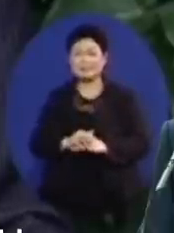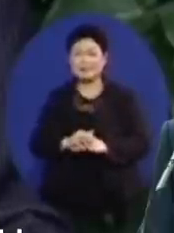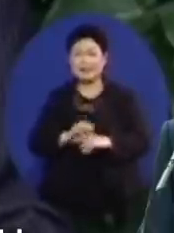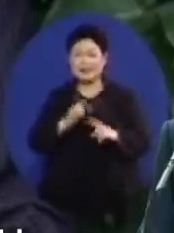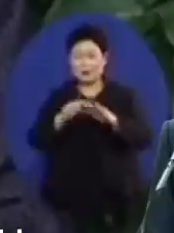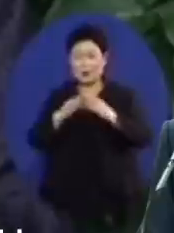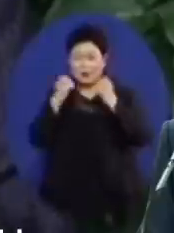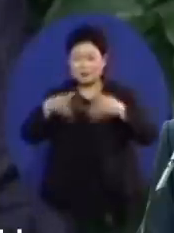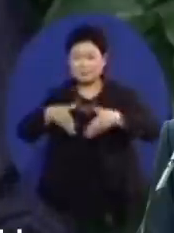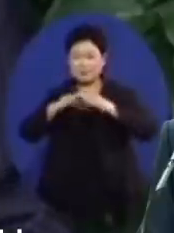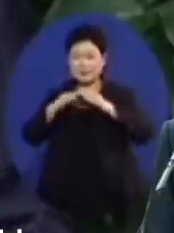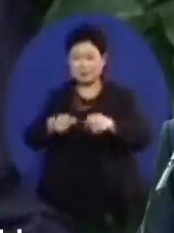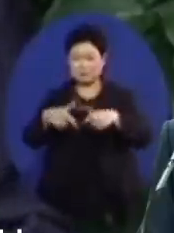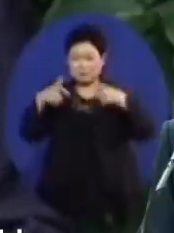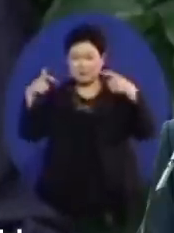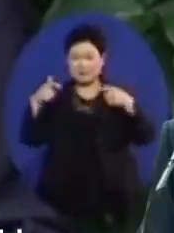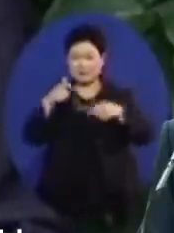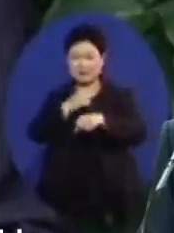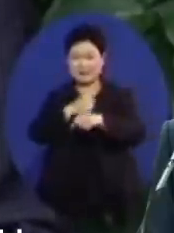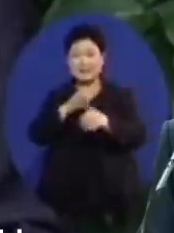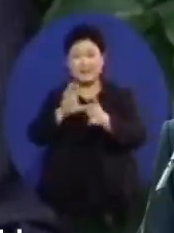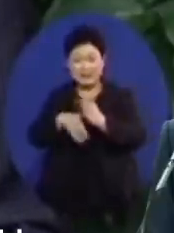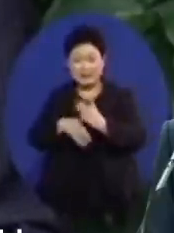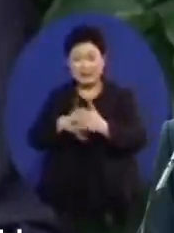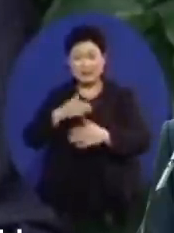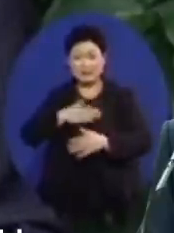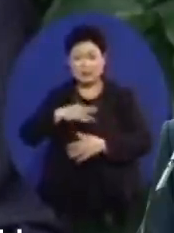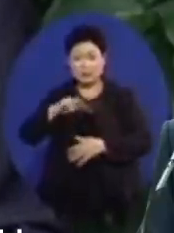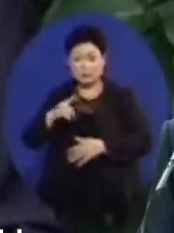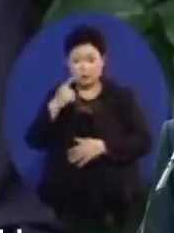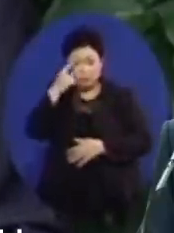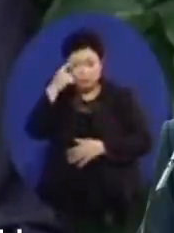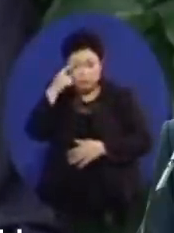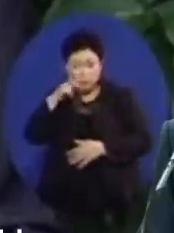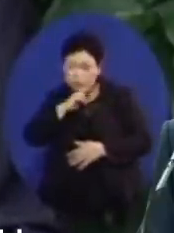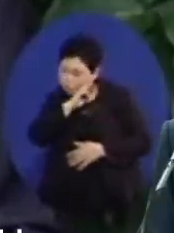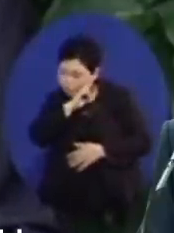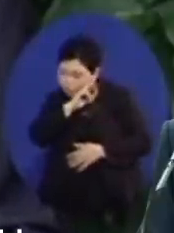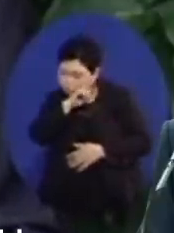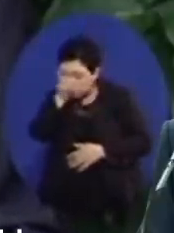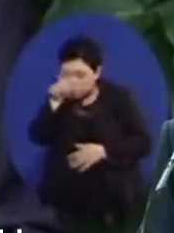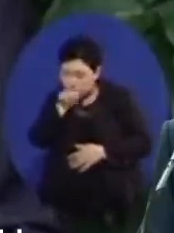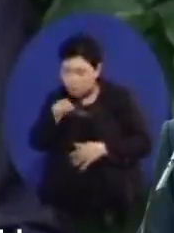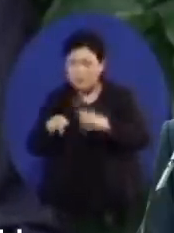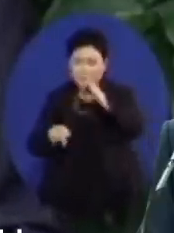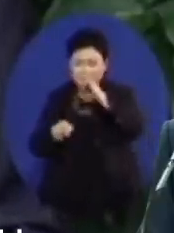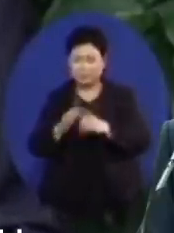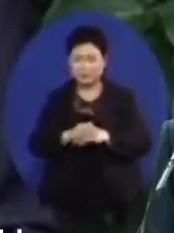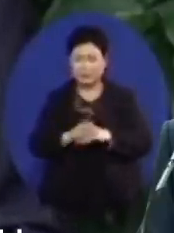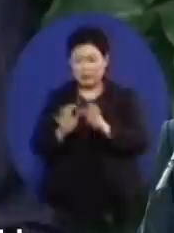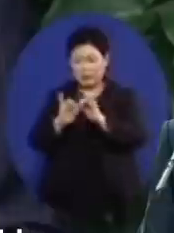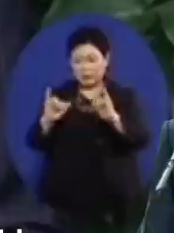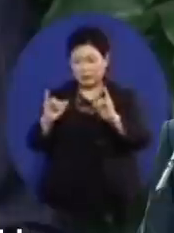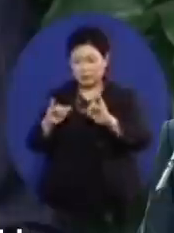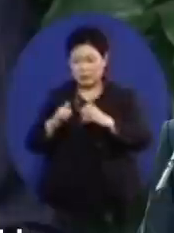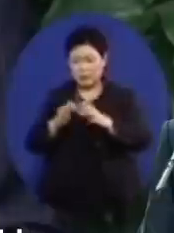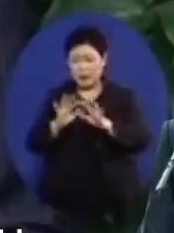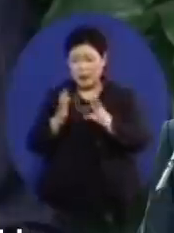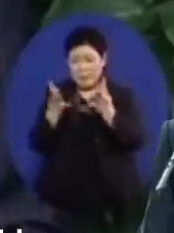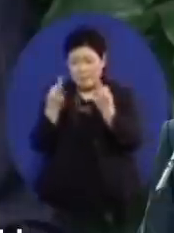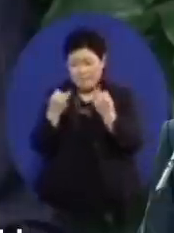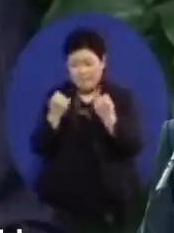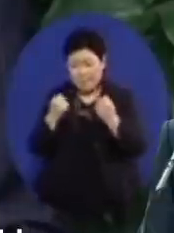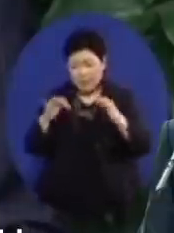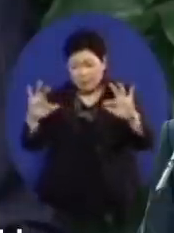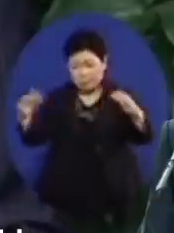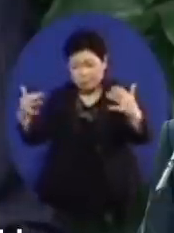개척해서 성장시킬 때 저도 제 눈을 의심했어요. 매주일마다 하도 사람들이 많이 모여오기 때문에